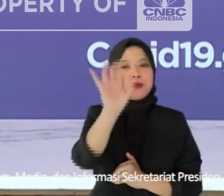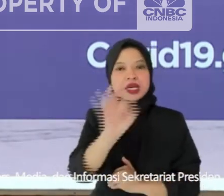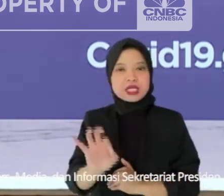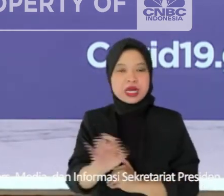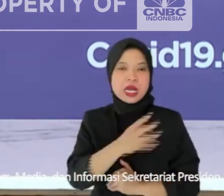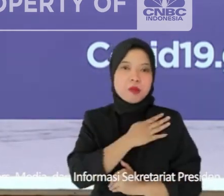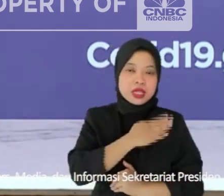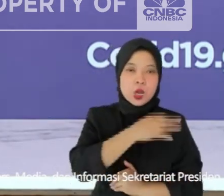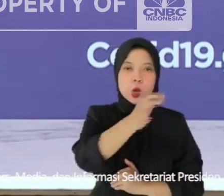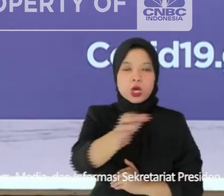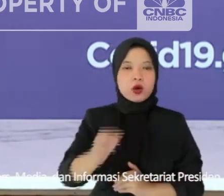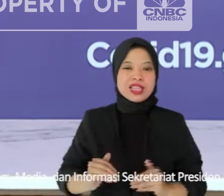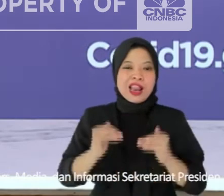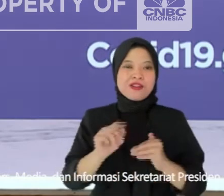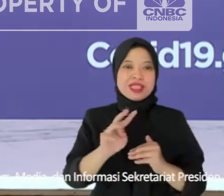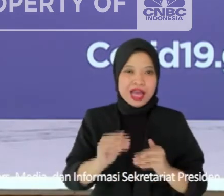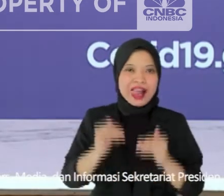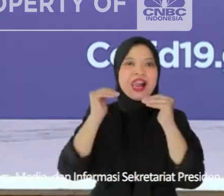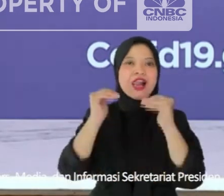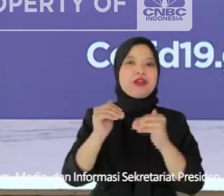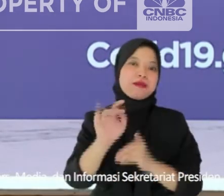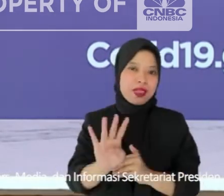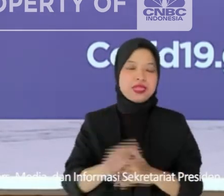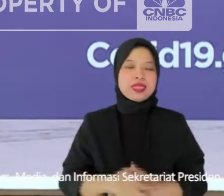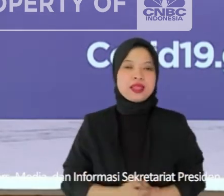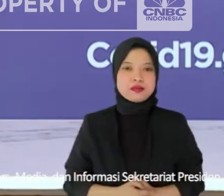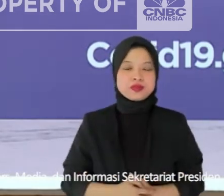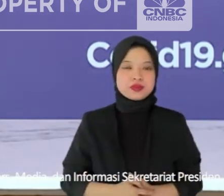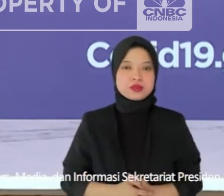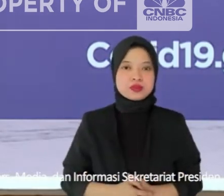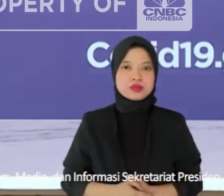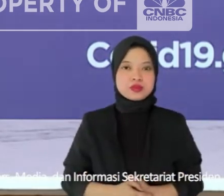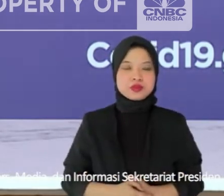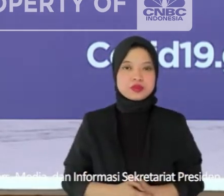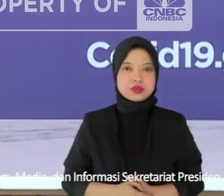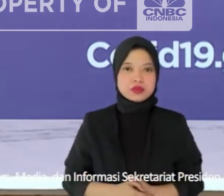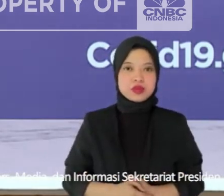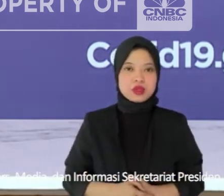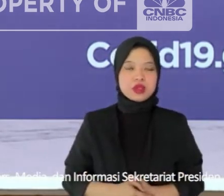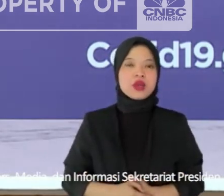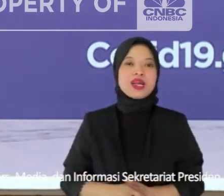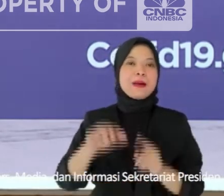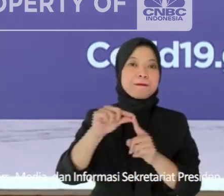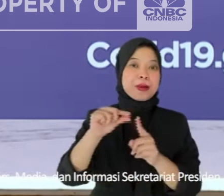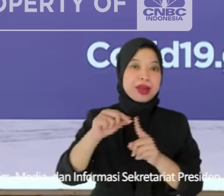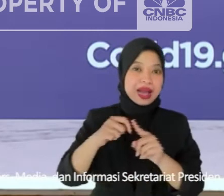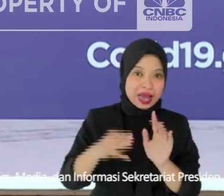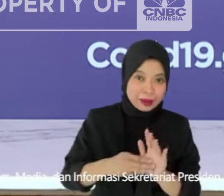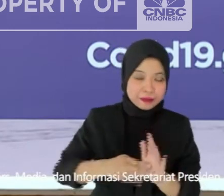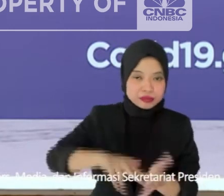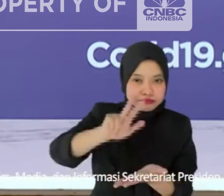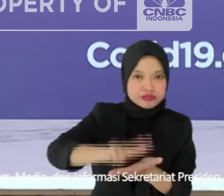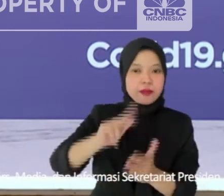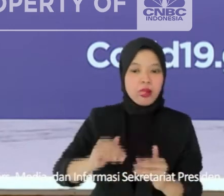kabupaten kota level 3 dan 4 spesifik terkait penerapan bpkm level 3 dan